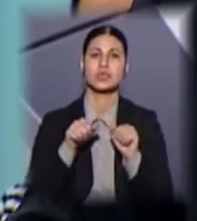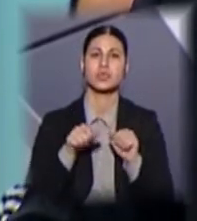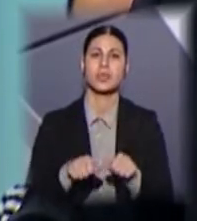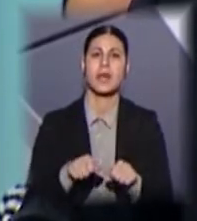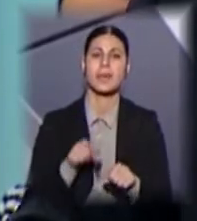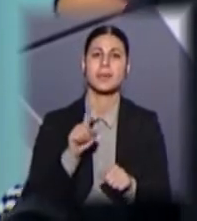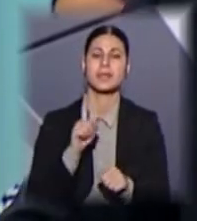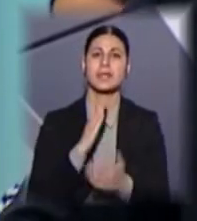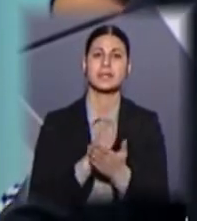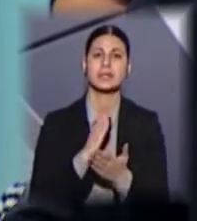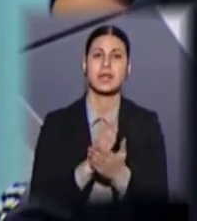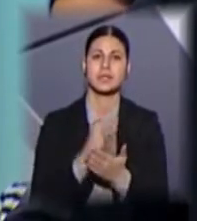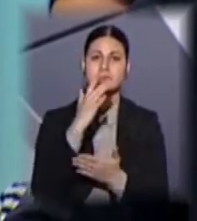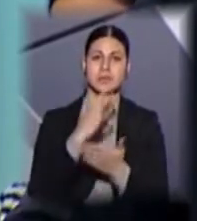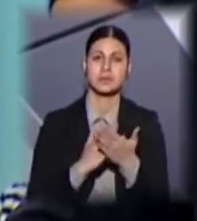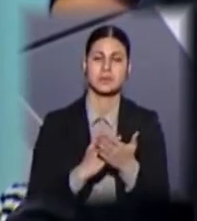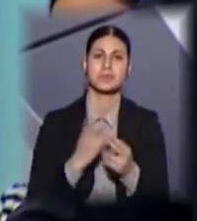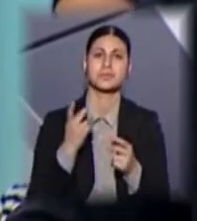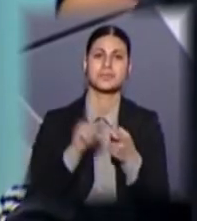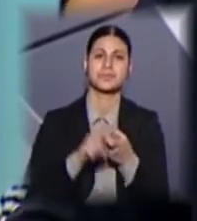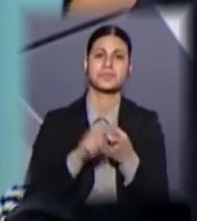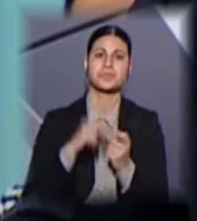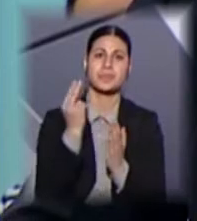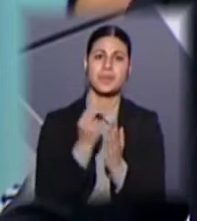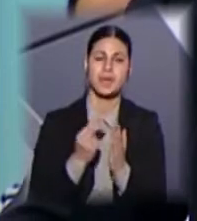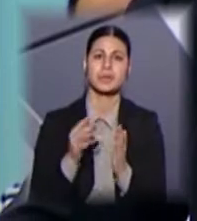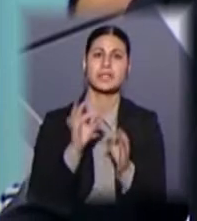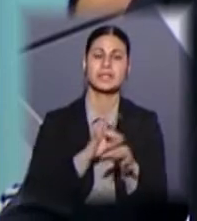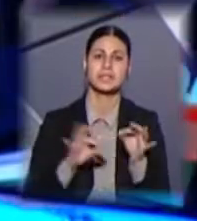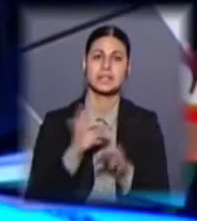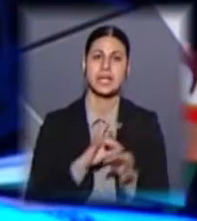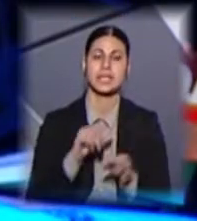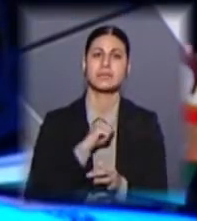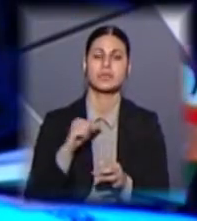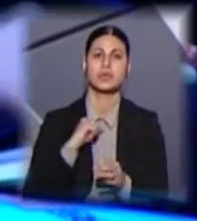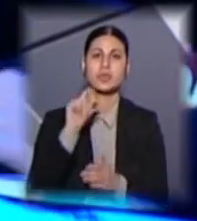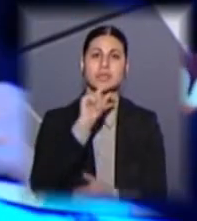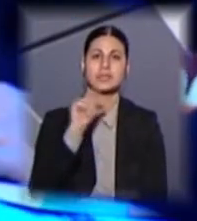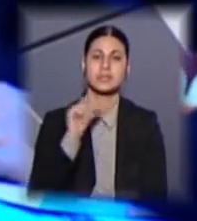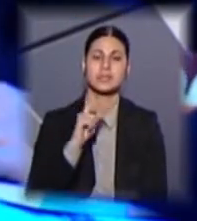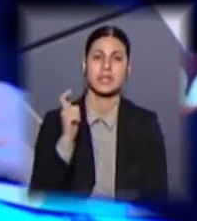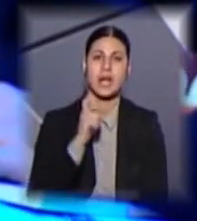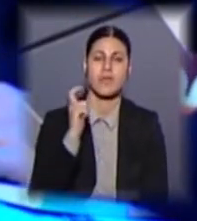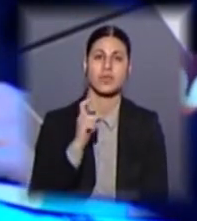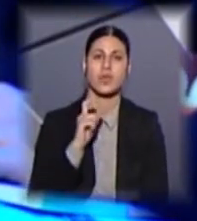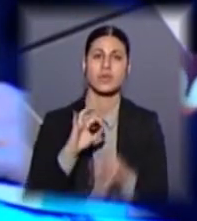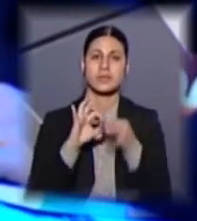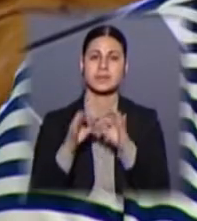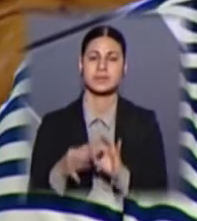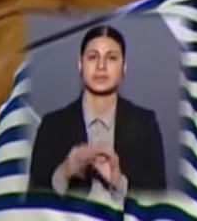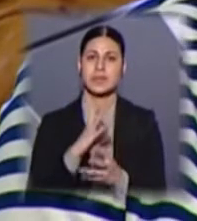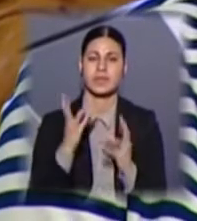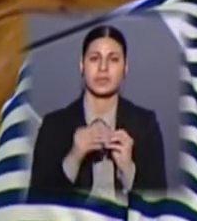უფლებების ნაწილში, რომელიც რაც ჩამოთვალა დამკაბადონებელი მხატვარი, თვითონ ტექსტის ავტორი, შეიძლება სხვა კომპონენტებიც